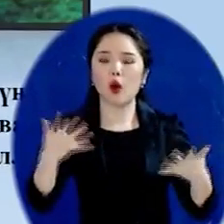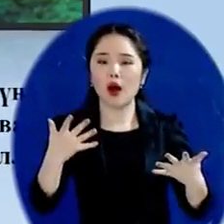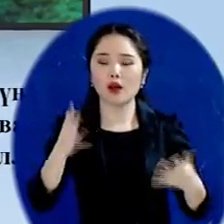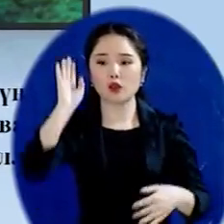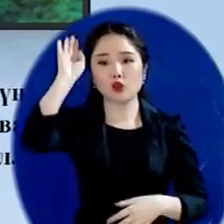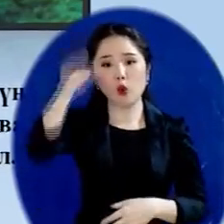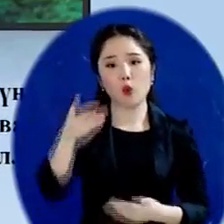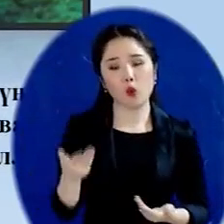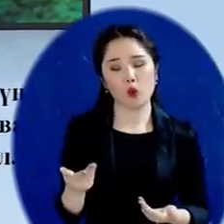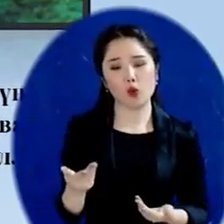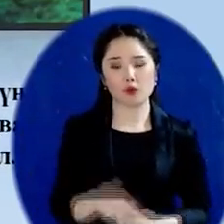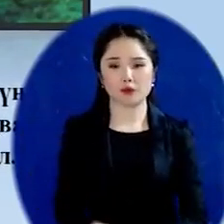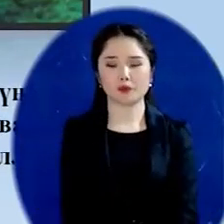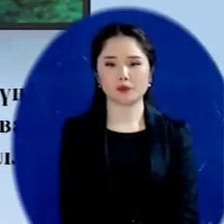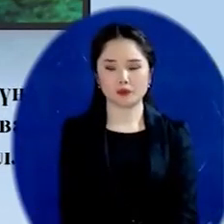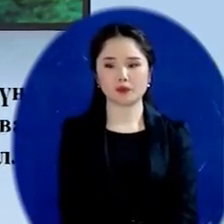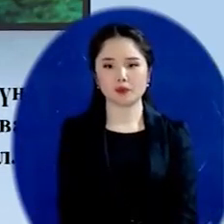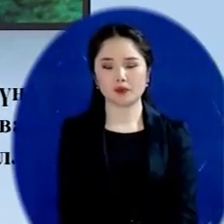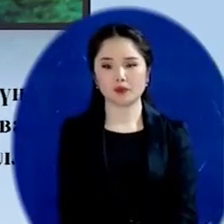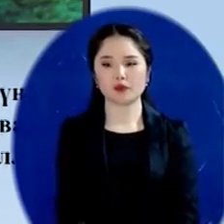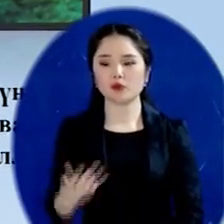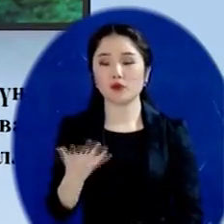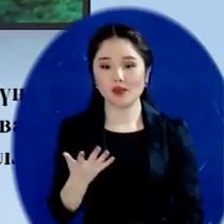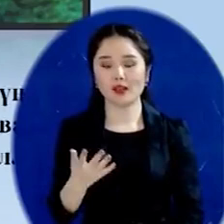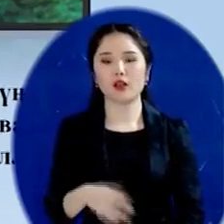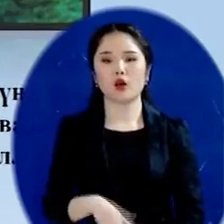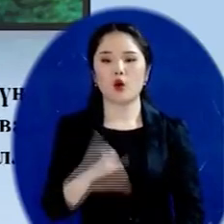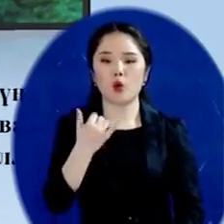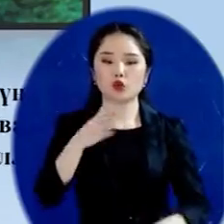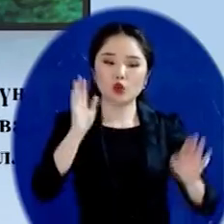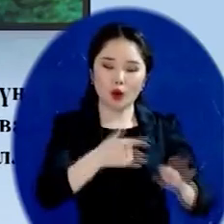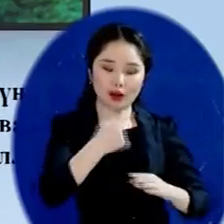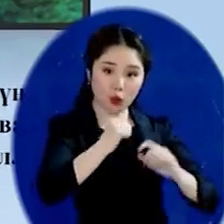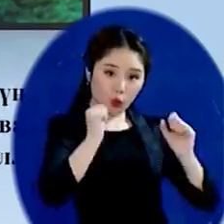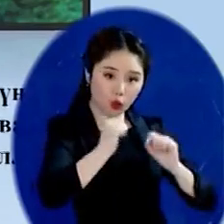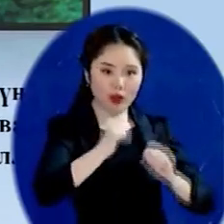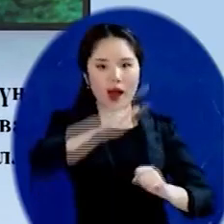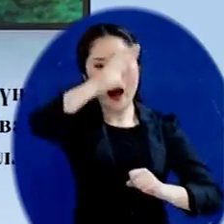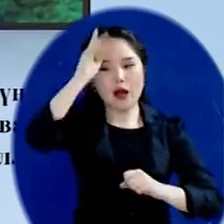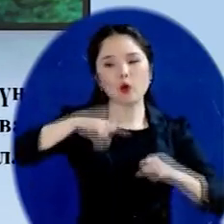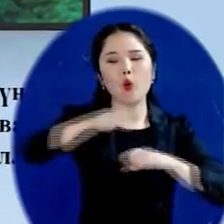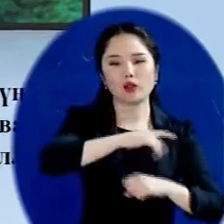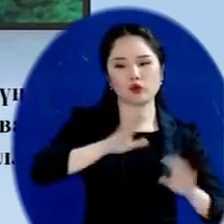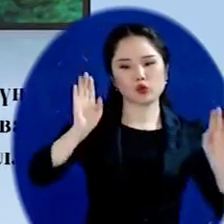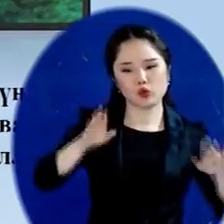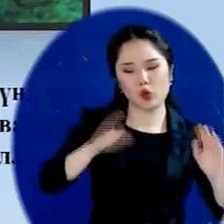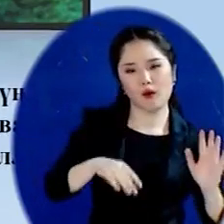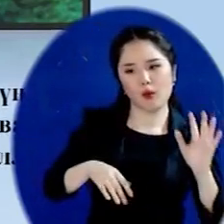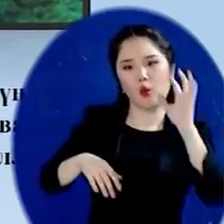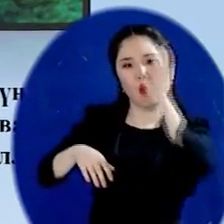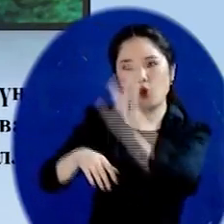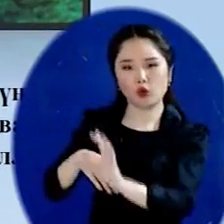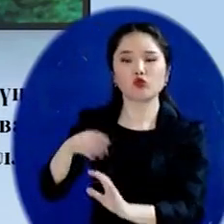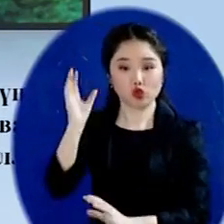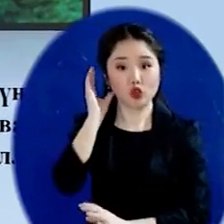шувууд хаачдаг вэ? Бид усны шувууд хүйтэн болохоор халуун орн руу нүүдэлдэг